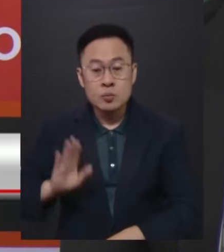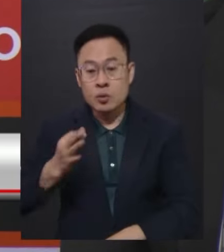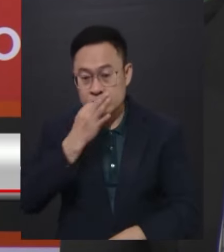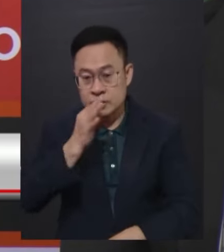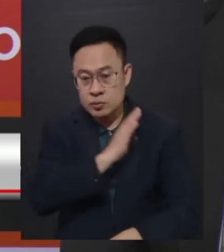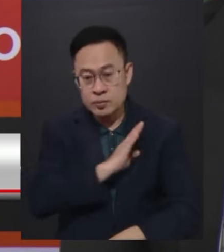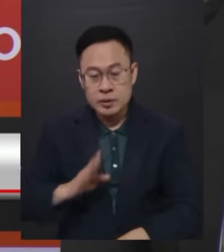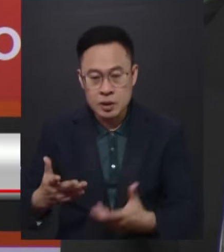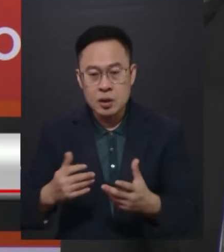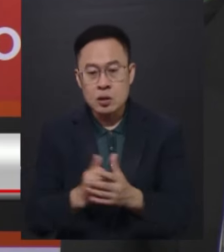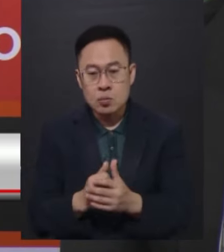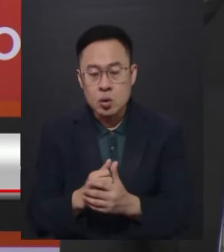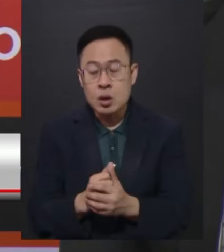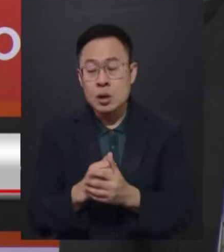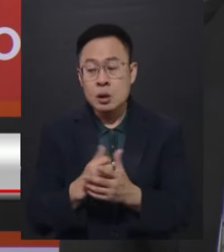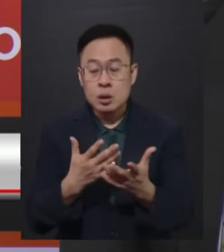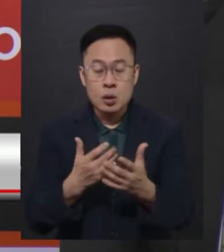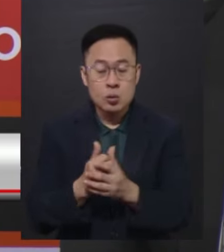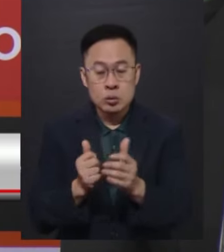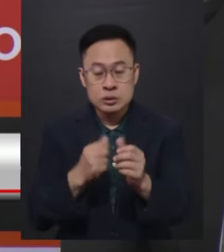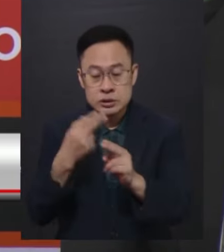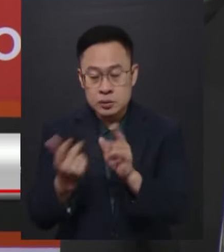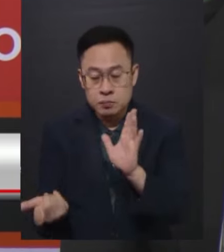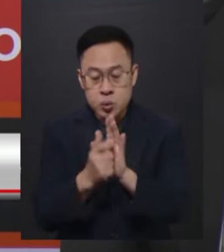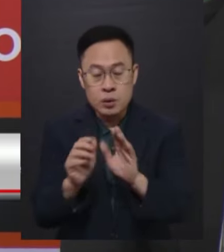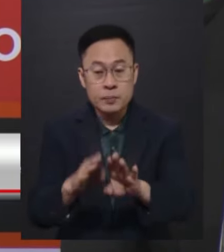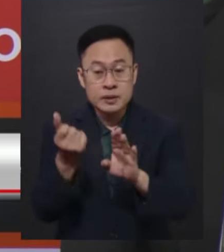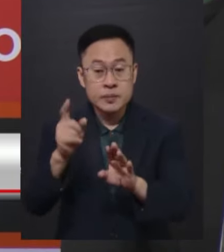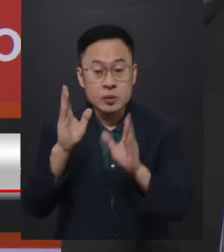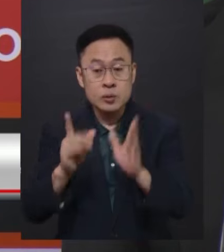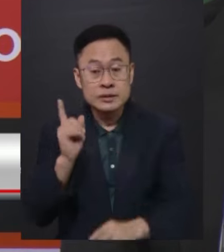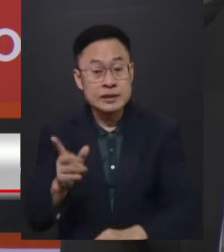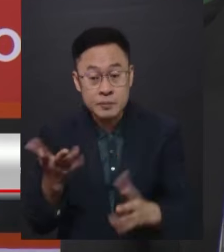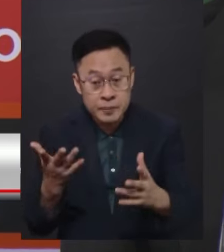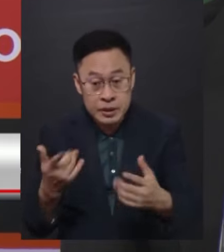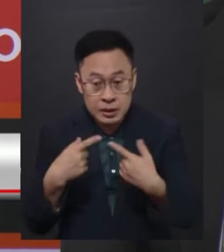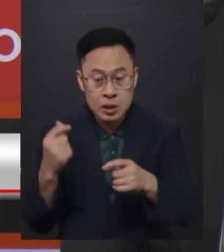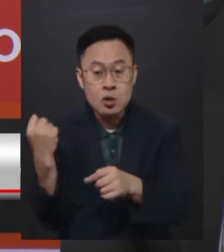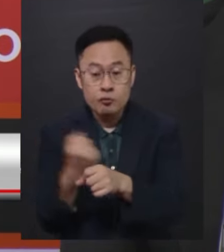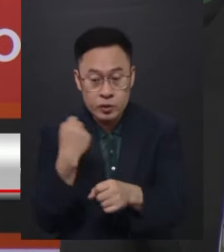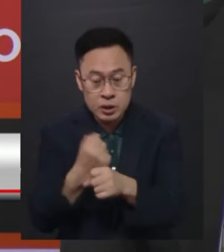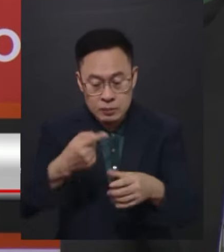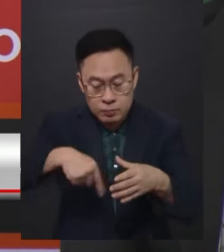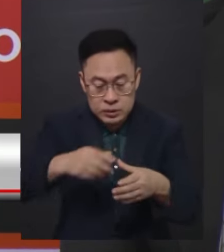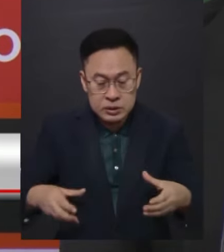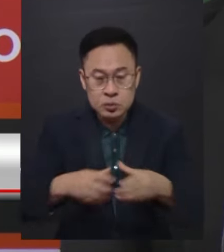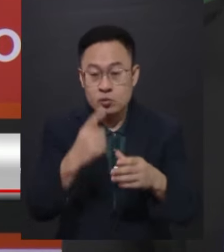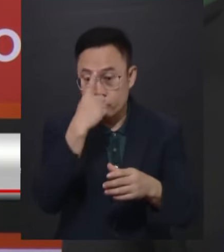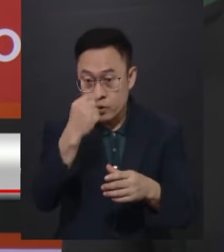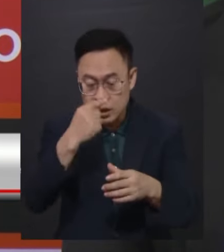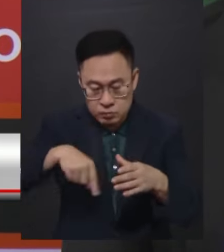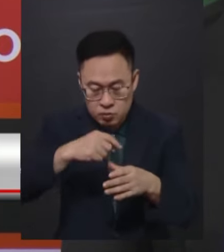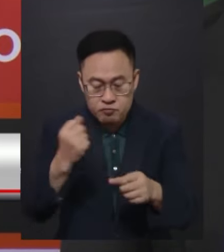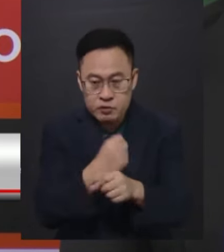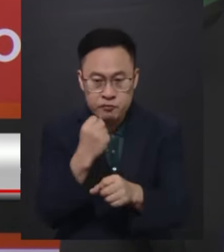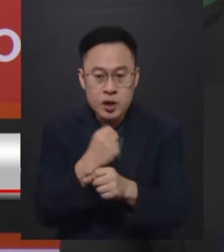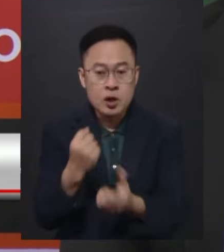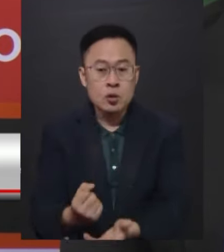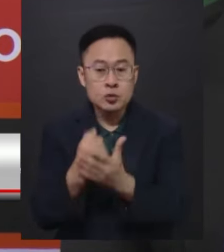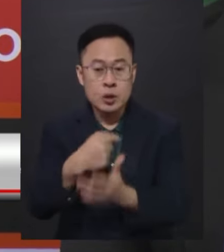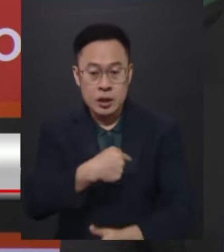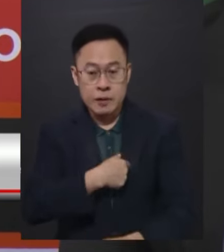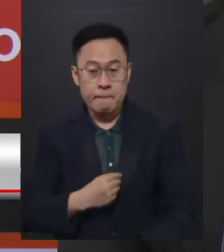ได้ไปเจอสิ่งใหม่ๆที่มันยกระดับเราได้อะไรเงี้ยครับก็ทำให้เรามีความมั่นใจแล้วก็พยายามที่จะ